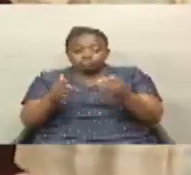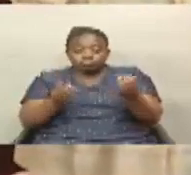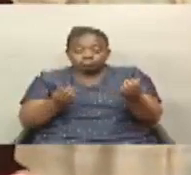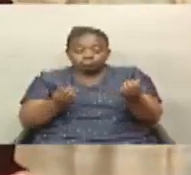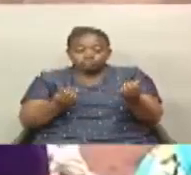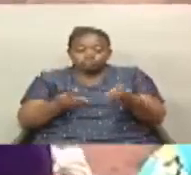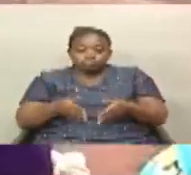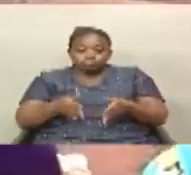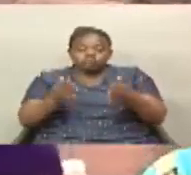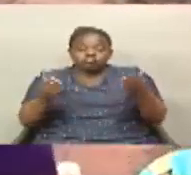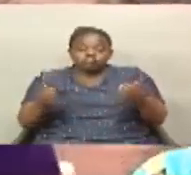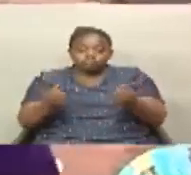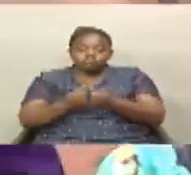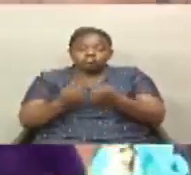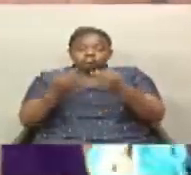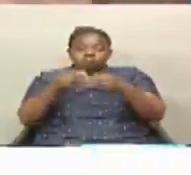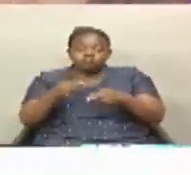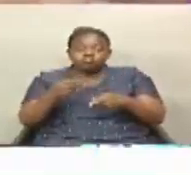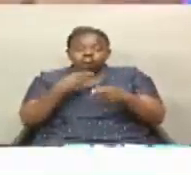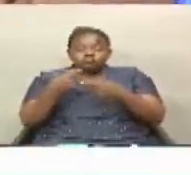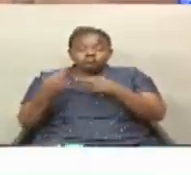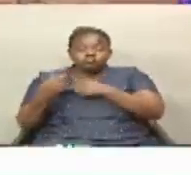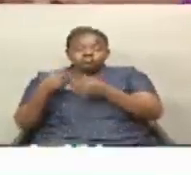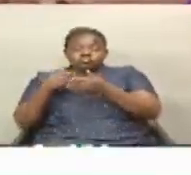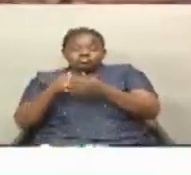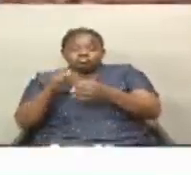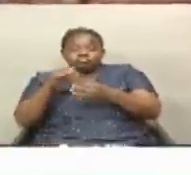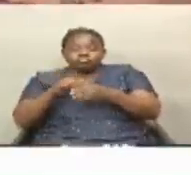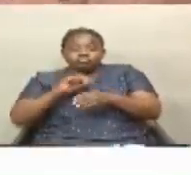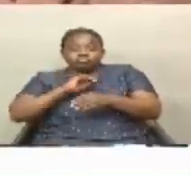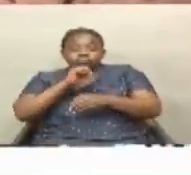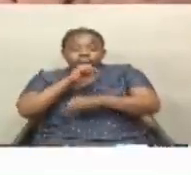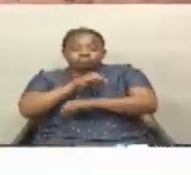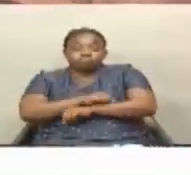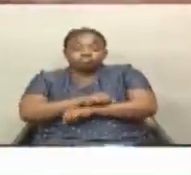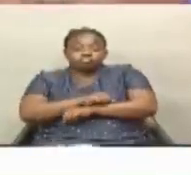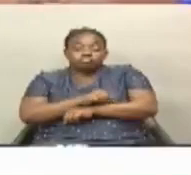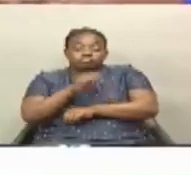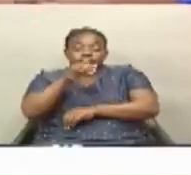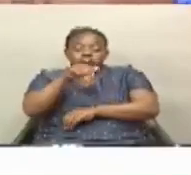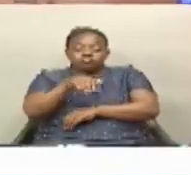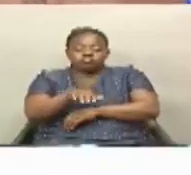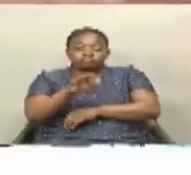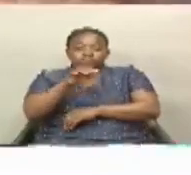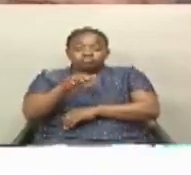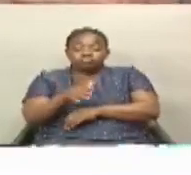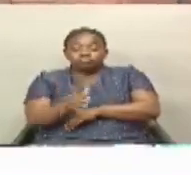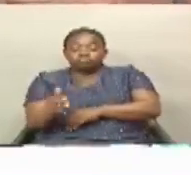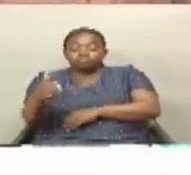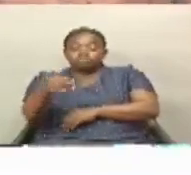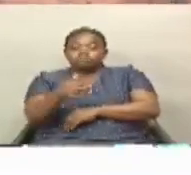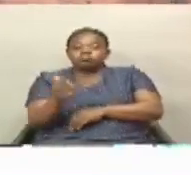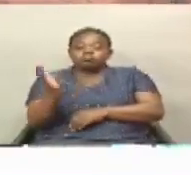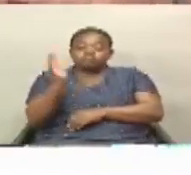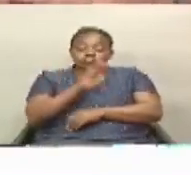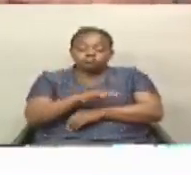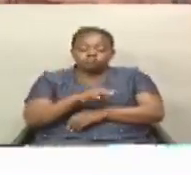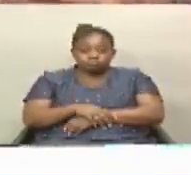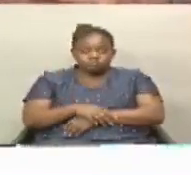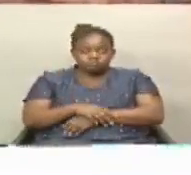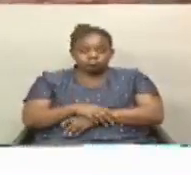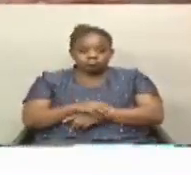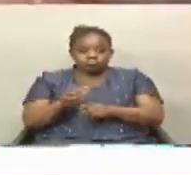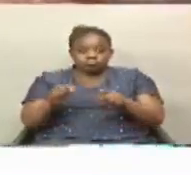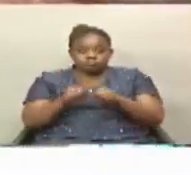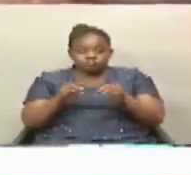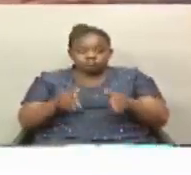awagudde akabenje bekikwalako mutuyambe ku masomero gatuddekewo hampus kuba amakoona ago mabi ate oluguudo